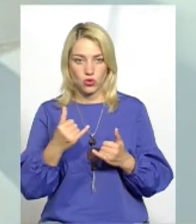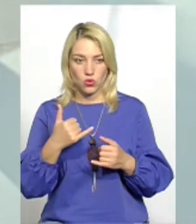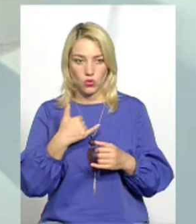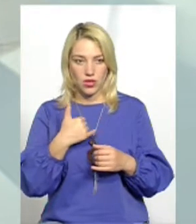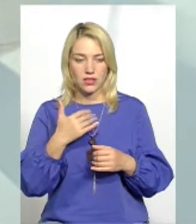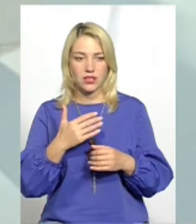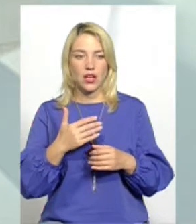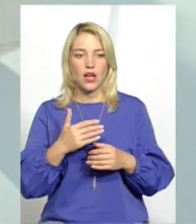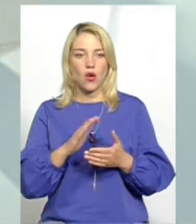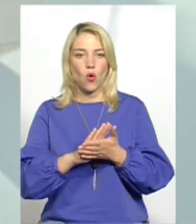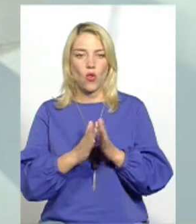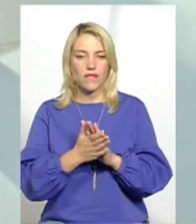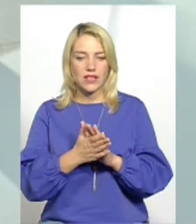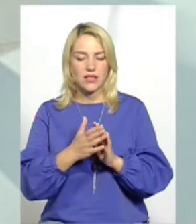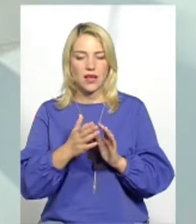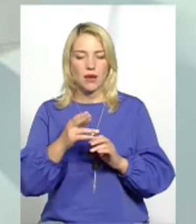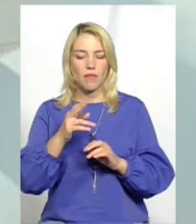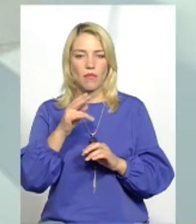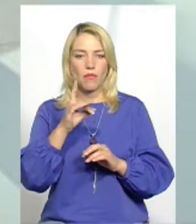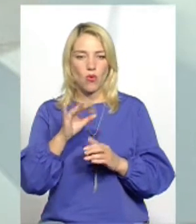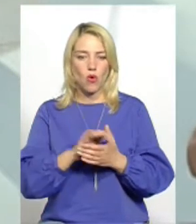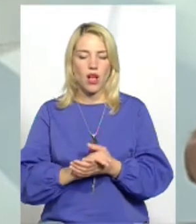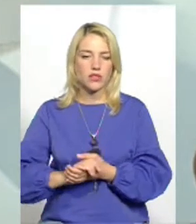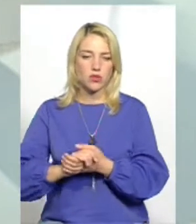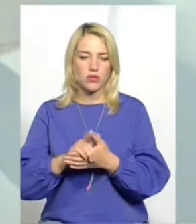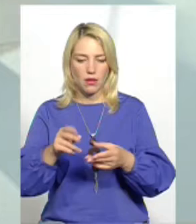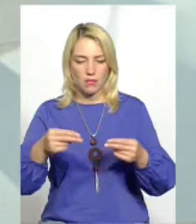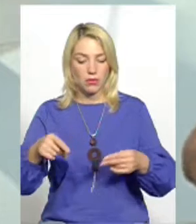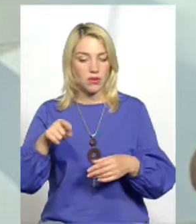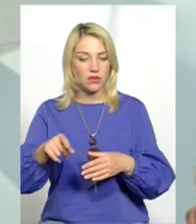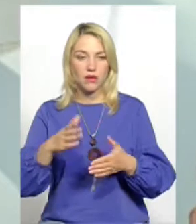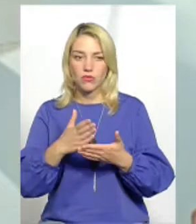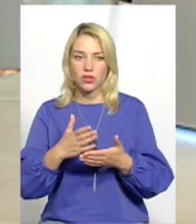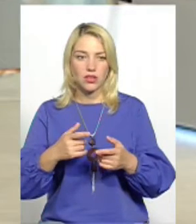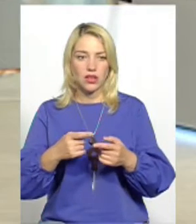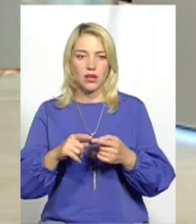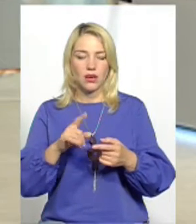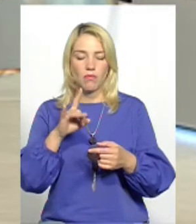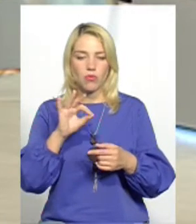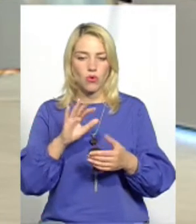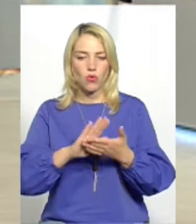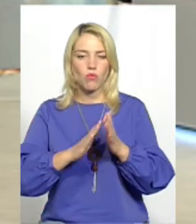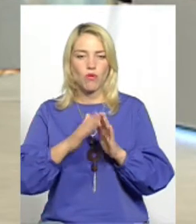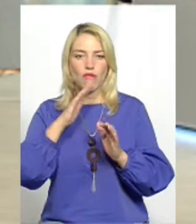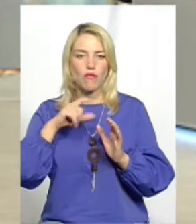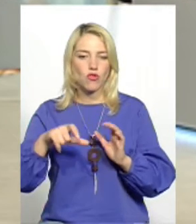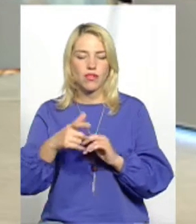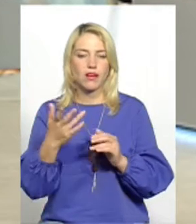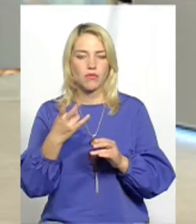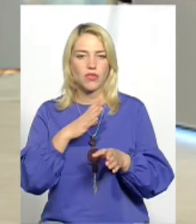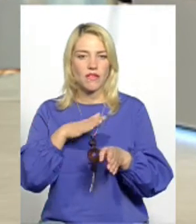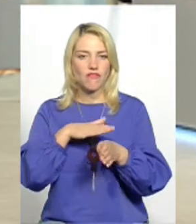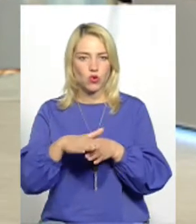ця конвенція, угода про асоціацію, підписана, і там дуже жорсткі саме поводні умови є. Про це які має